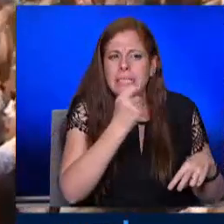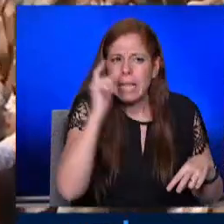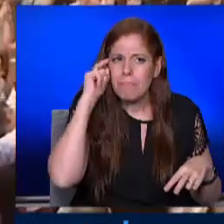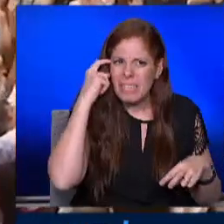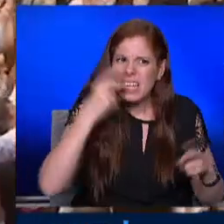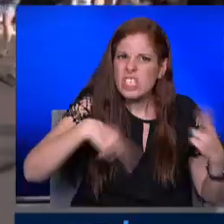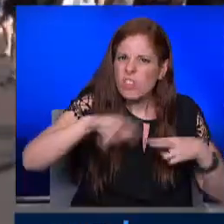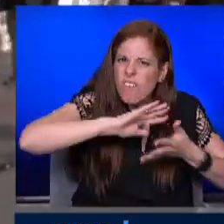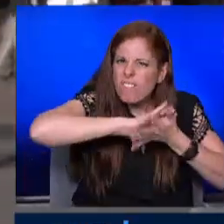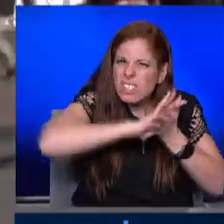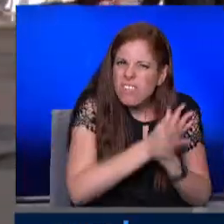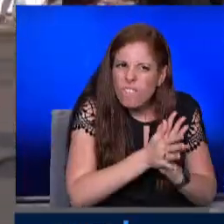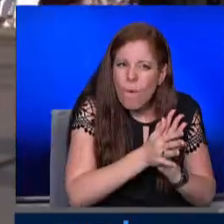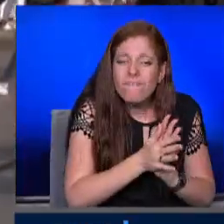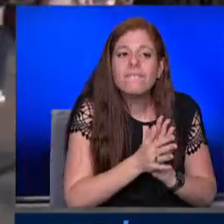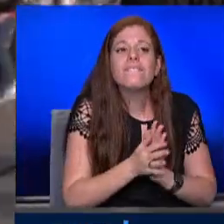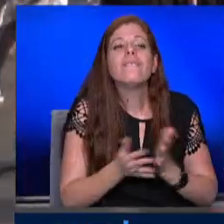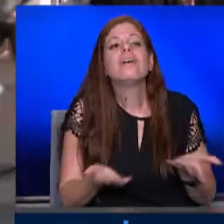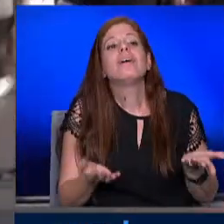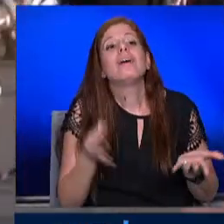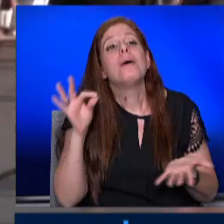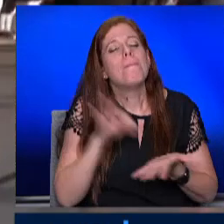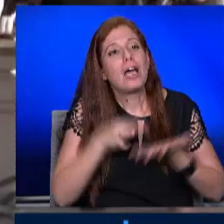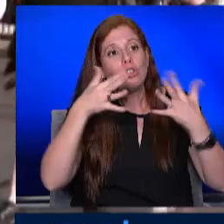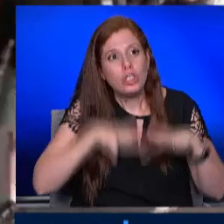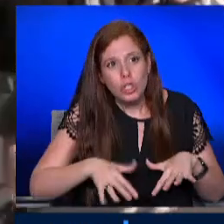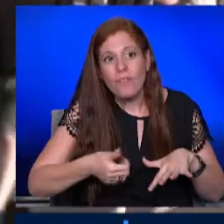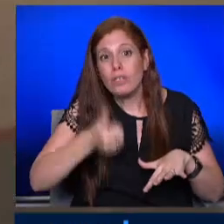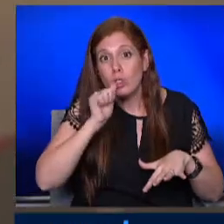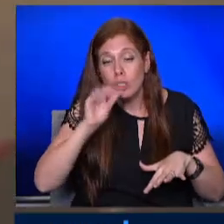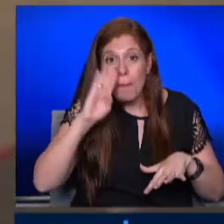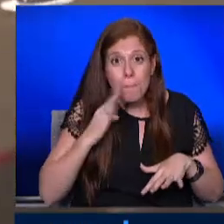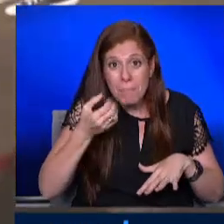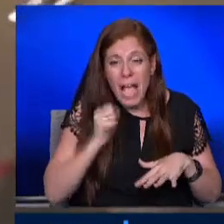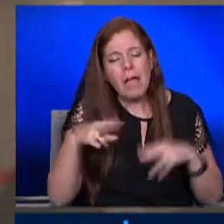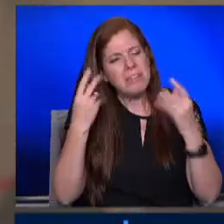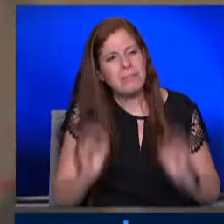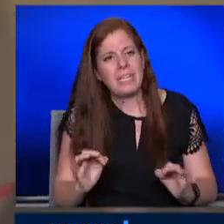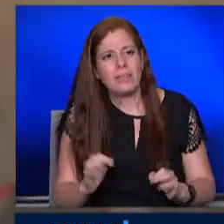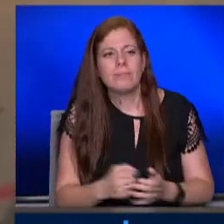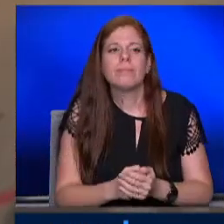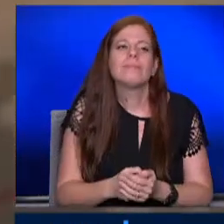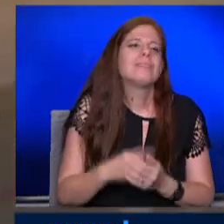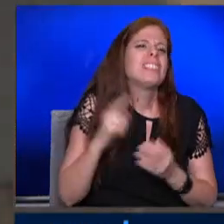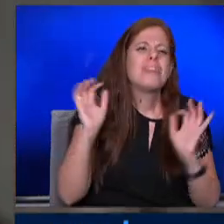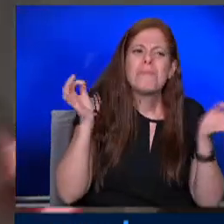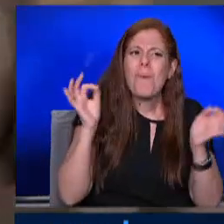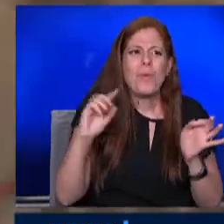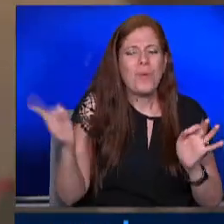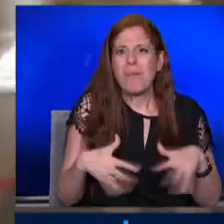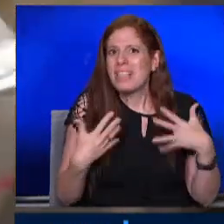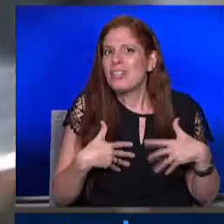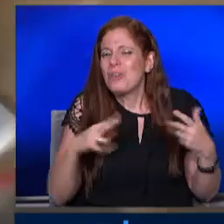moment walking through the whole crowd to get there. So once we get sitting down and having a beer, we'll be all right. There's nothing else like it. The spirit, everyone's so excited to be